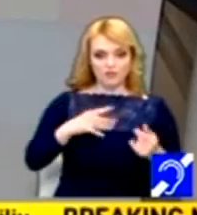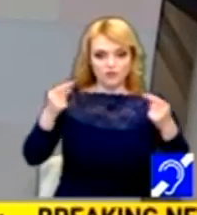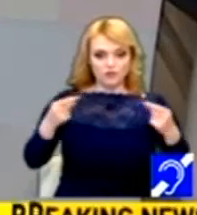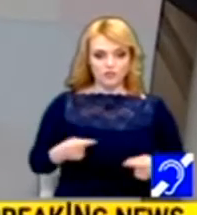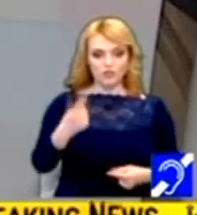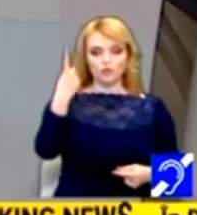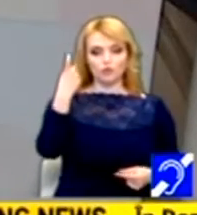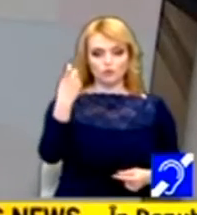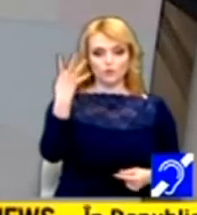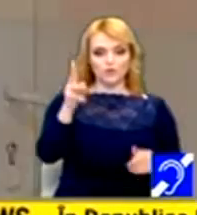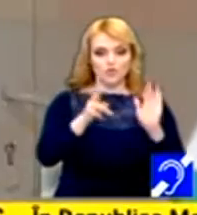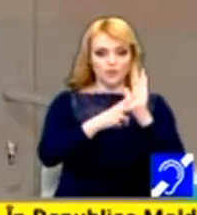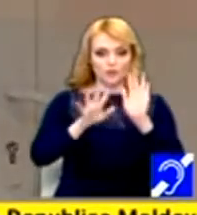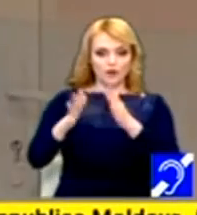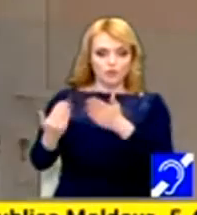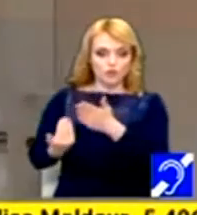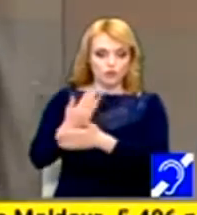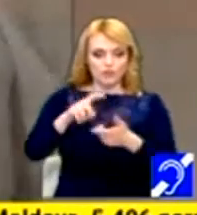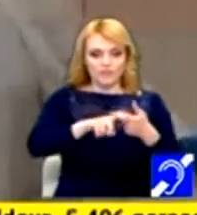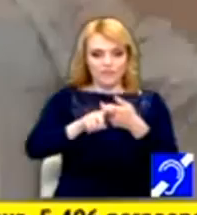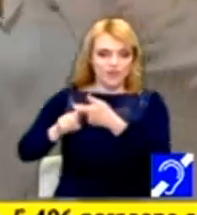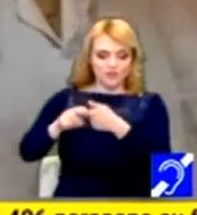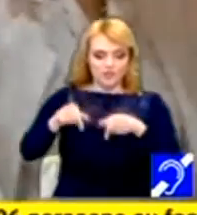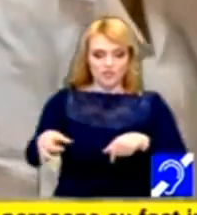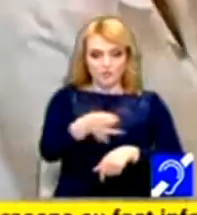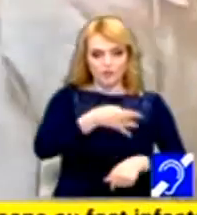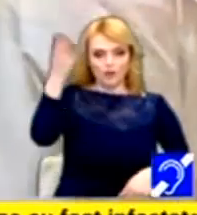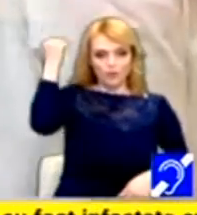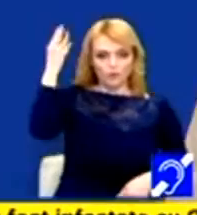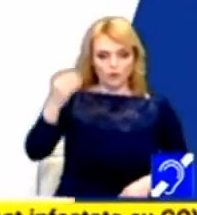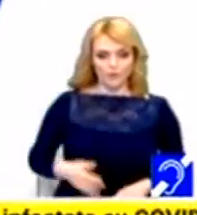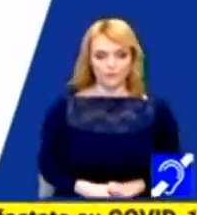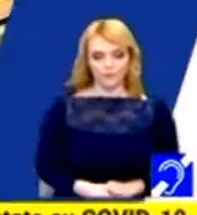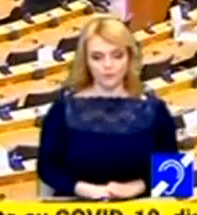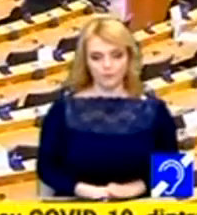confirmate 147 de cazuri noi de infectare în Republica Moldova.